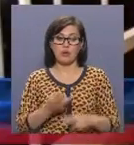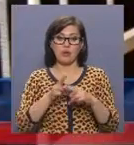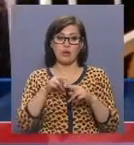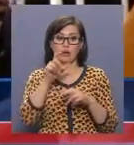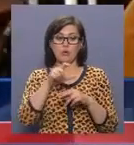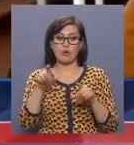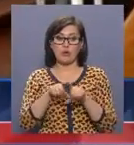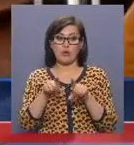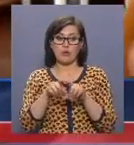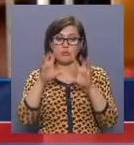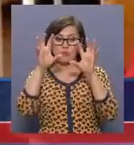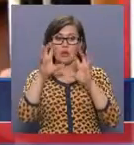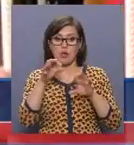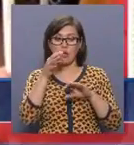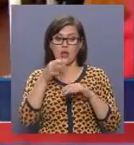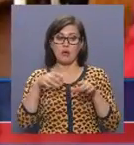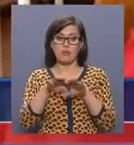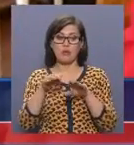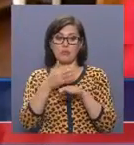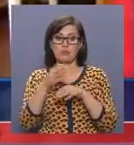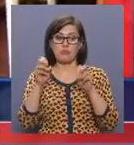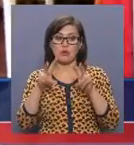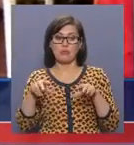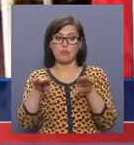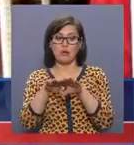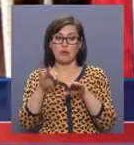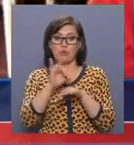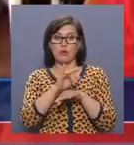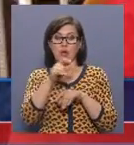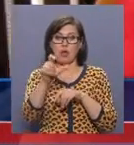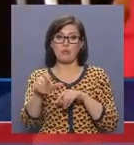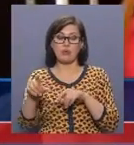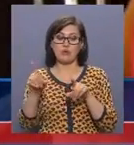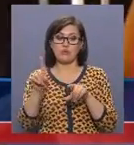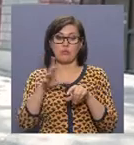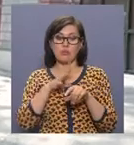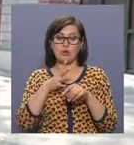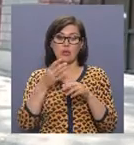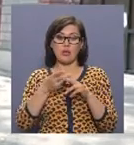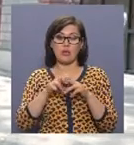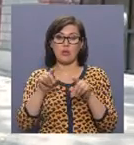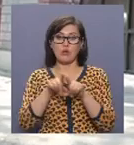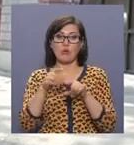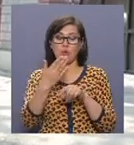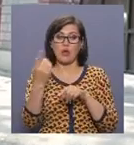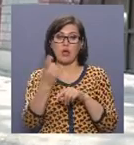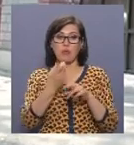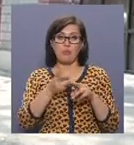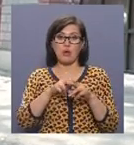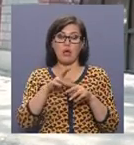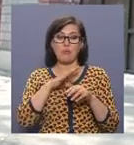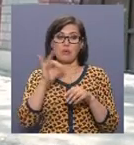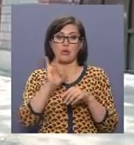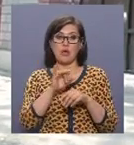Бұл адамдарды заң жауып отыр, бізді әдейі отырғызды. Осы адамдардың артын жабу үшін. Осы аптада полицейлер тағы да бір